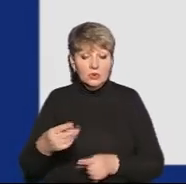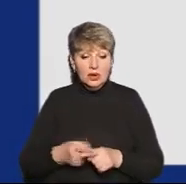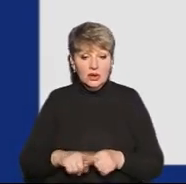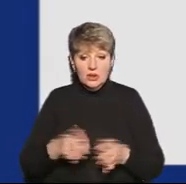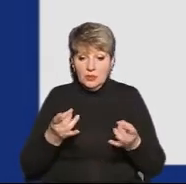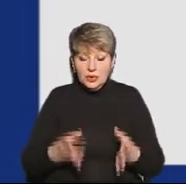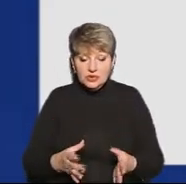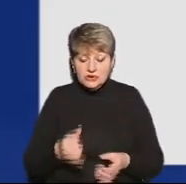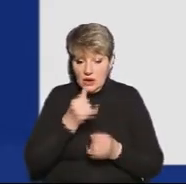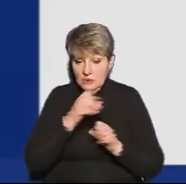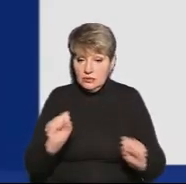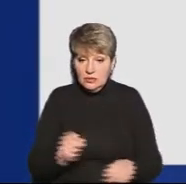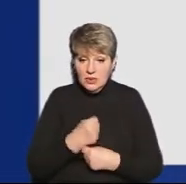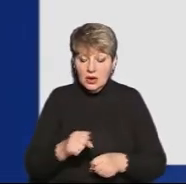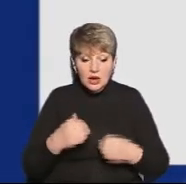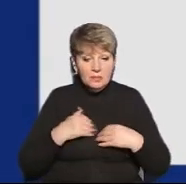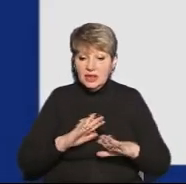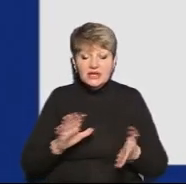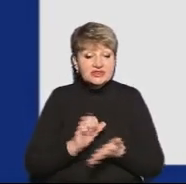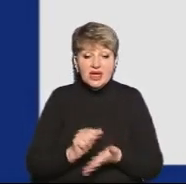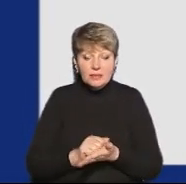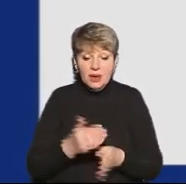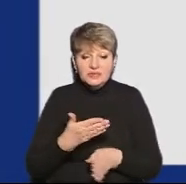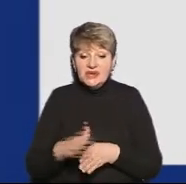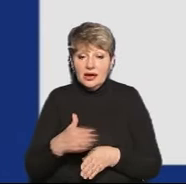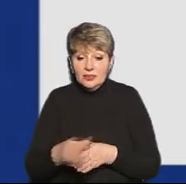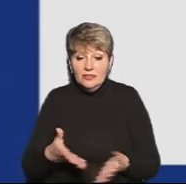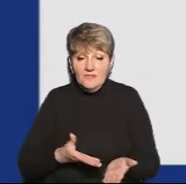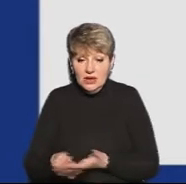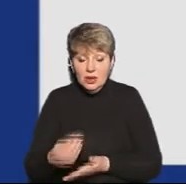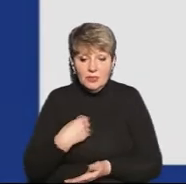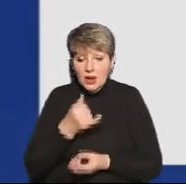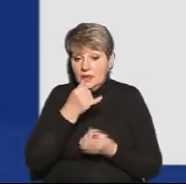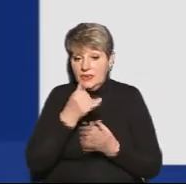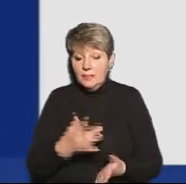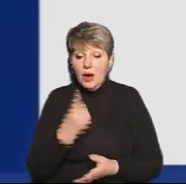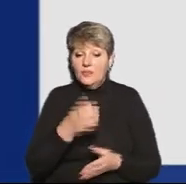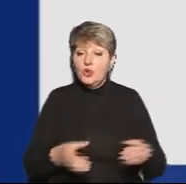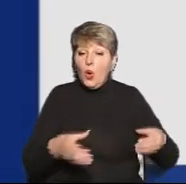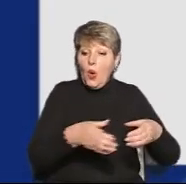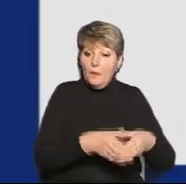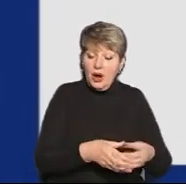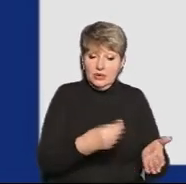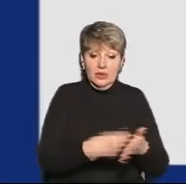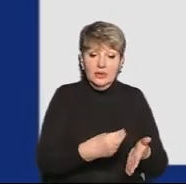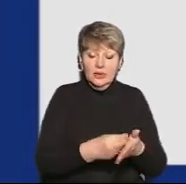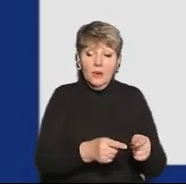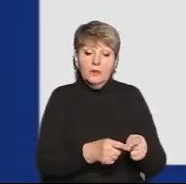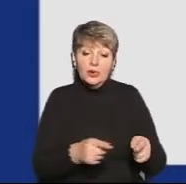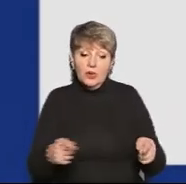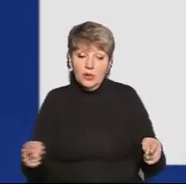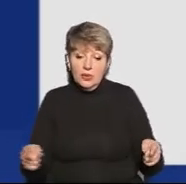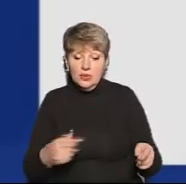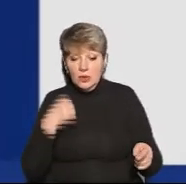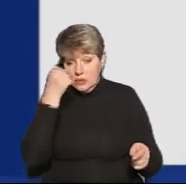просто непосильна. Ми не займаємося видачею кредитів, ми не можемо одну компанію фінансувати протягом там